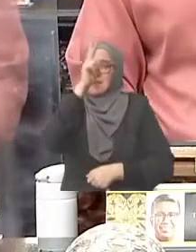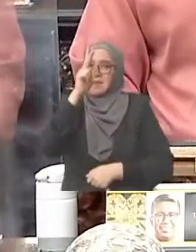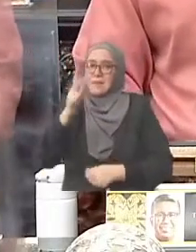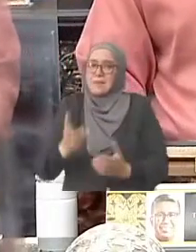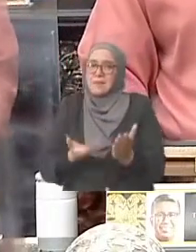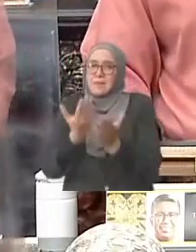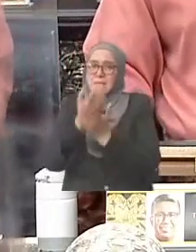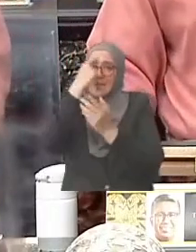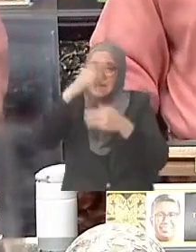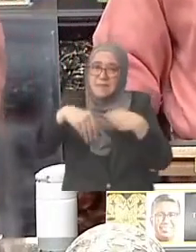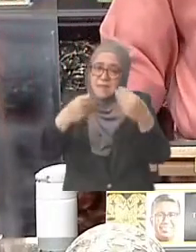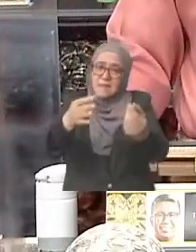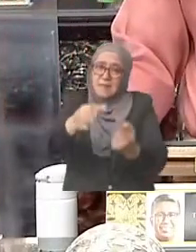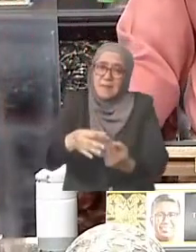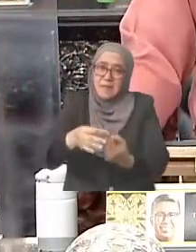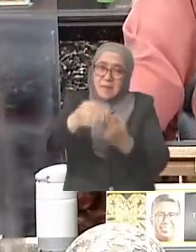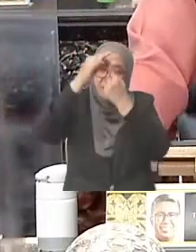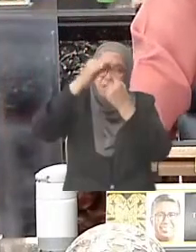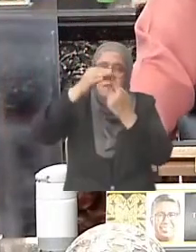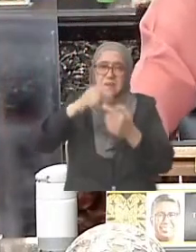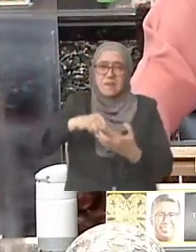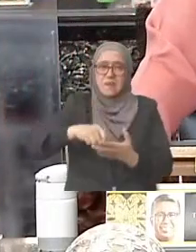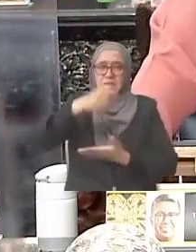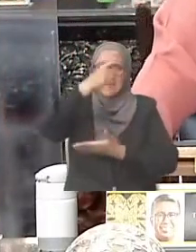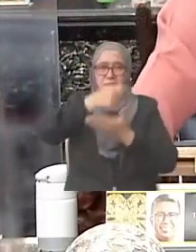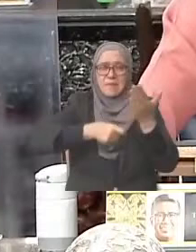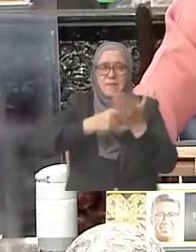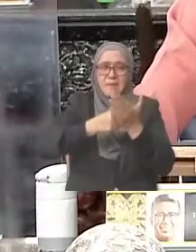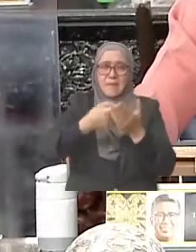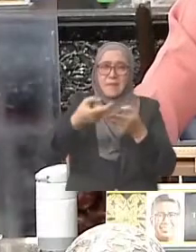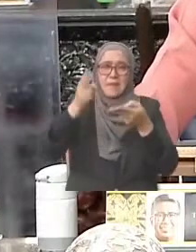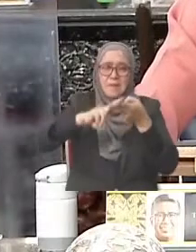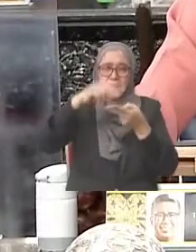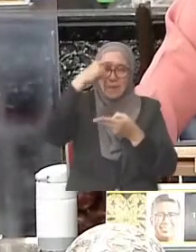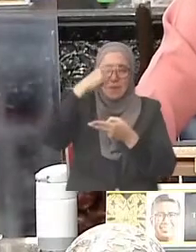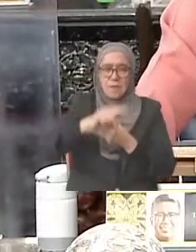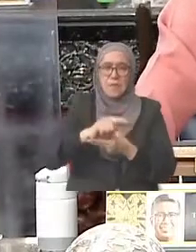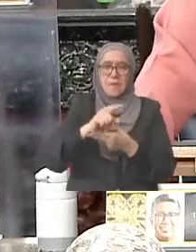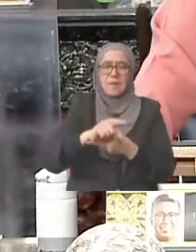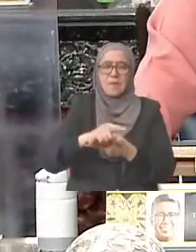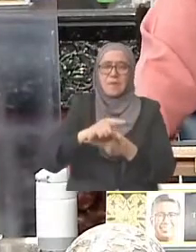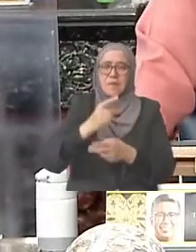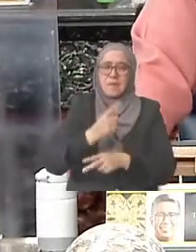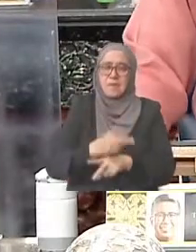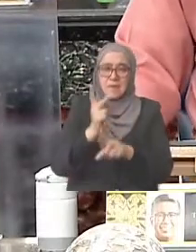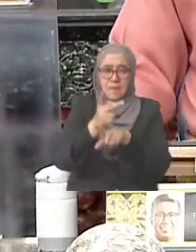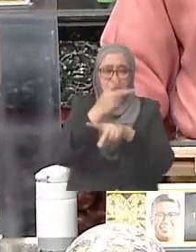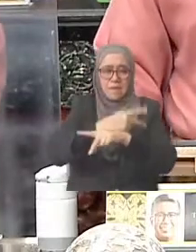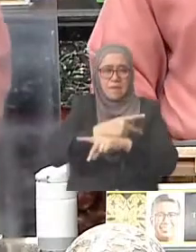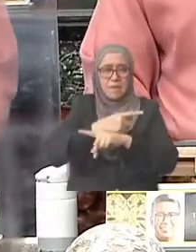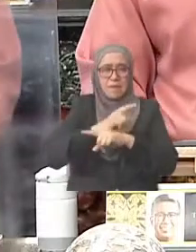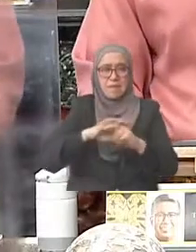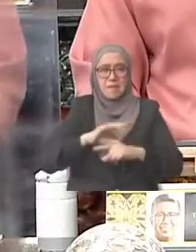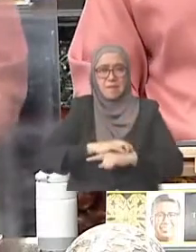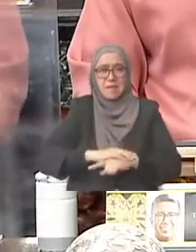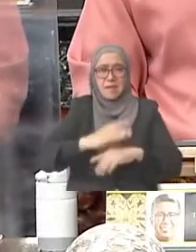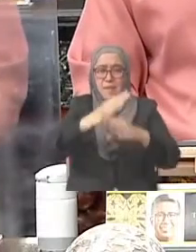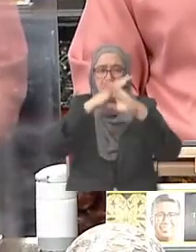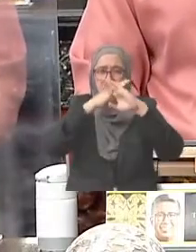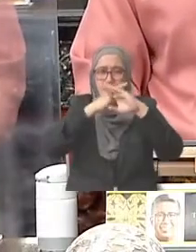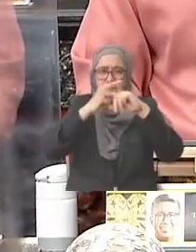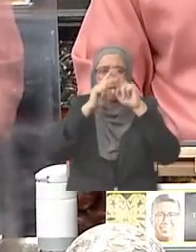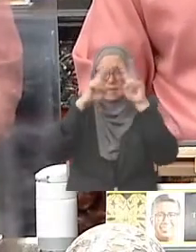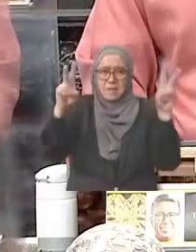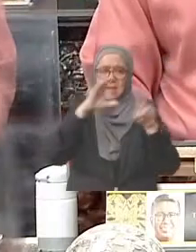bercadang untuk memberikan pengecualian Duty stand kepada produk perlindungan tenang setiap produk insurance atau Takaful dengan nilai trime